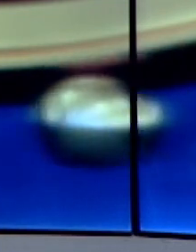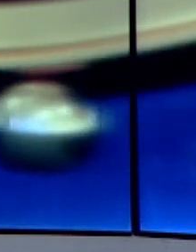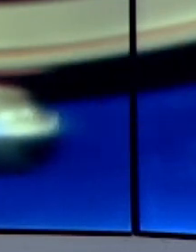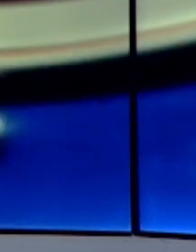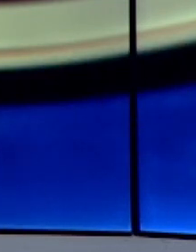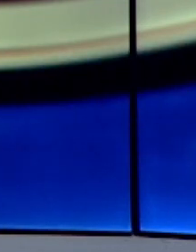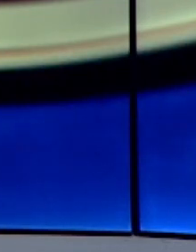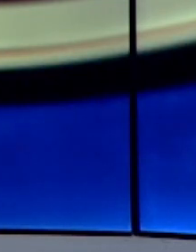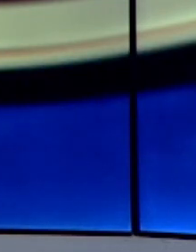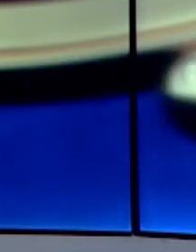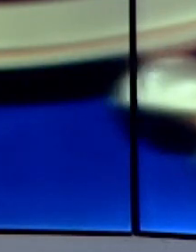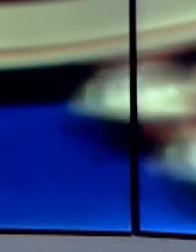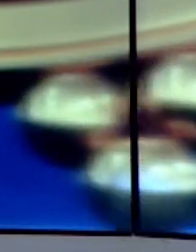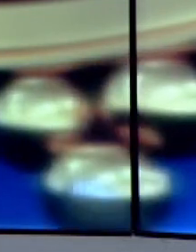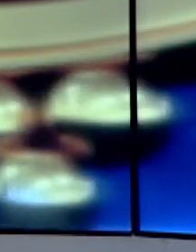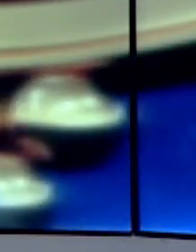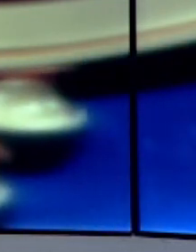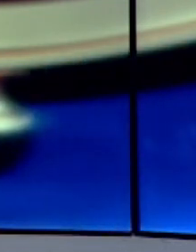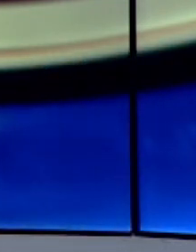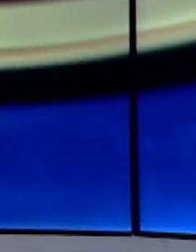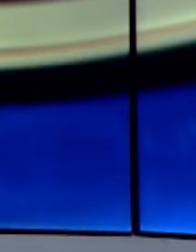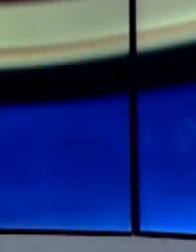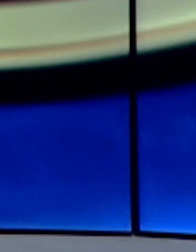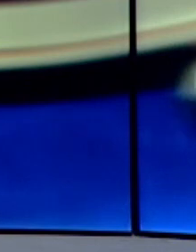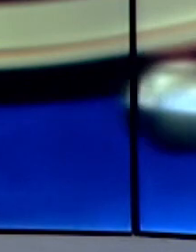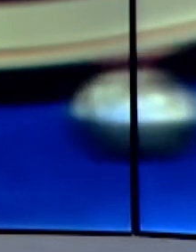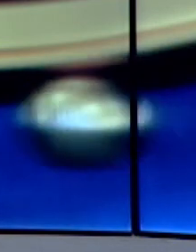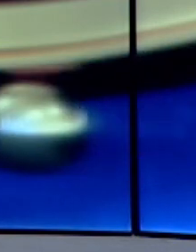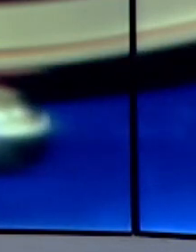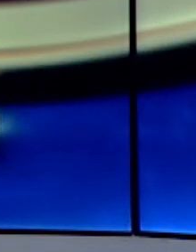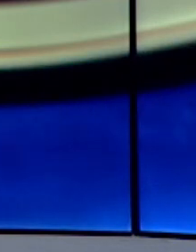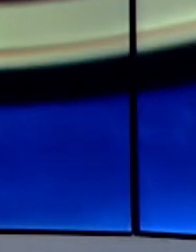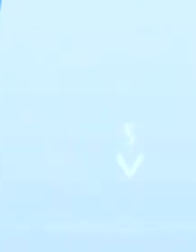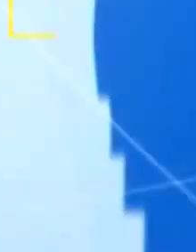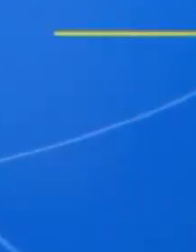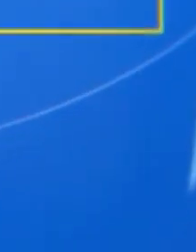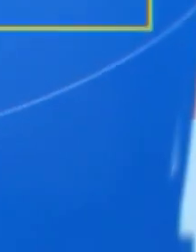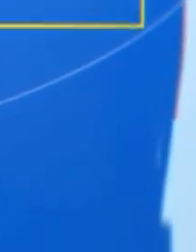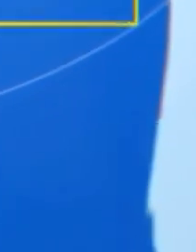хамт байсанд баярлалаа. Үзэгчид та бүхнийхээ цаашдын ажил үйлсэд амжилт хүсье. Ирүүлэн хийх үсэ.